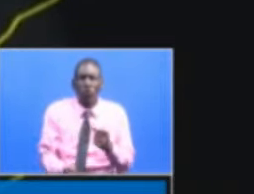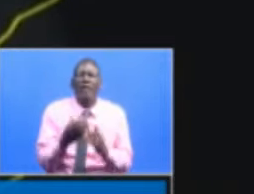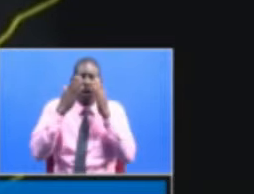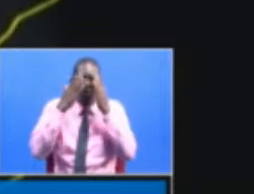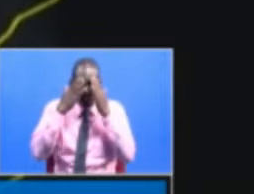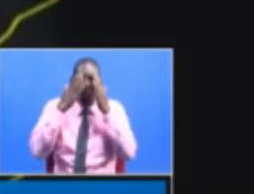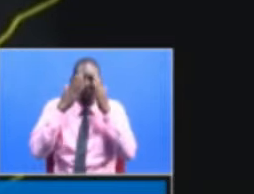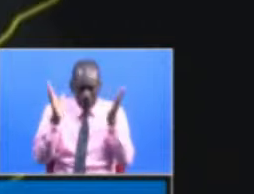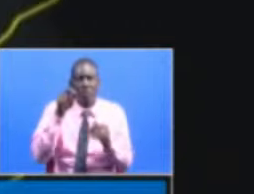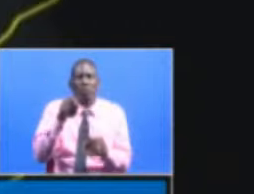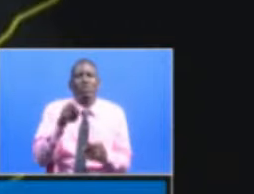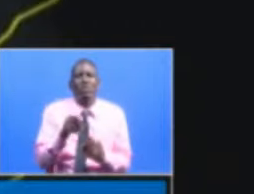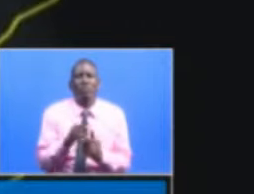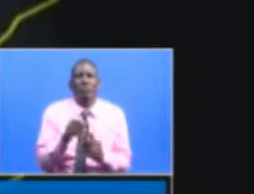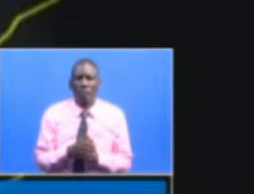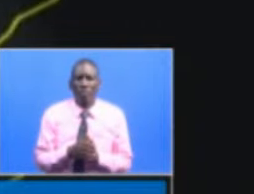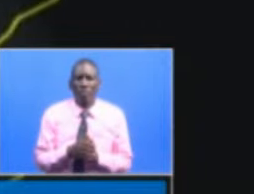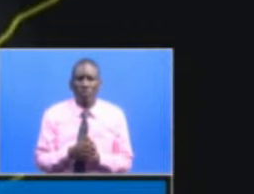uhamasishaji